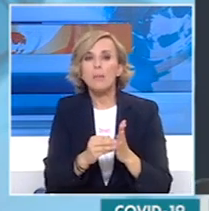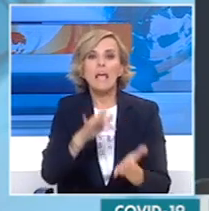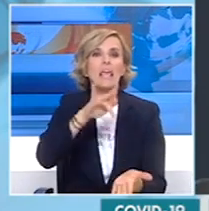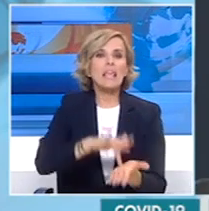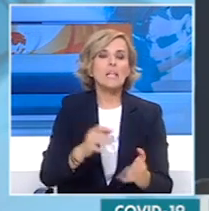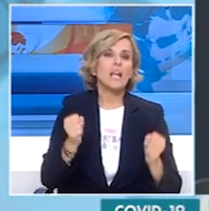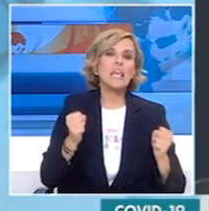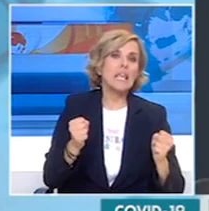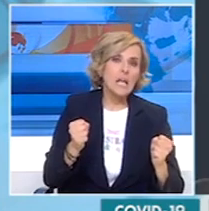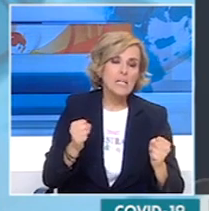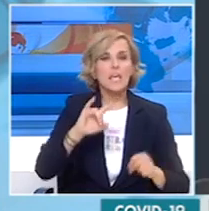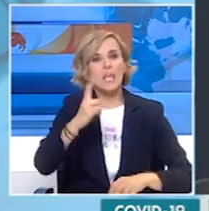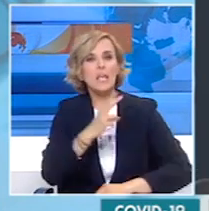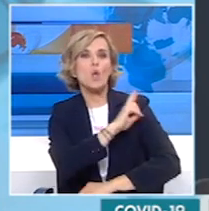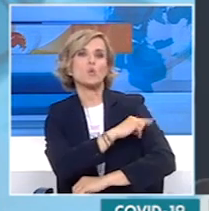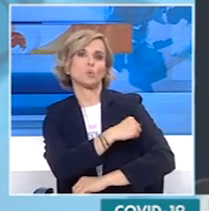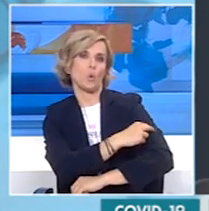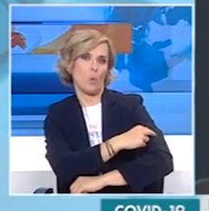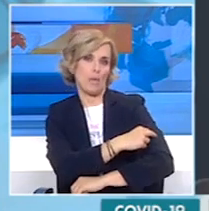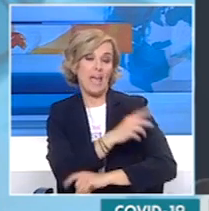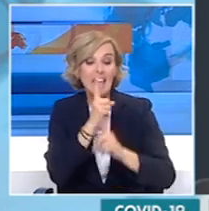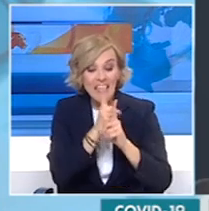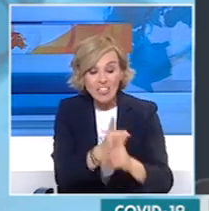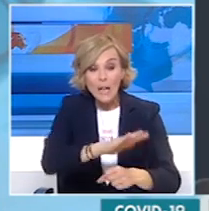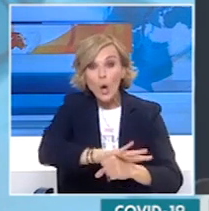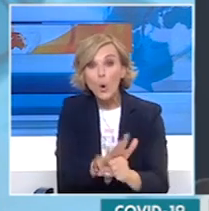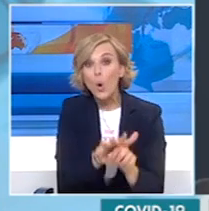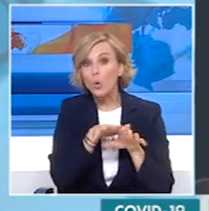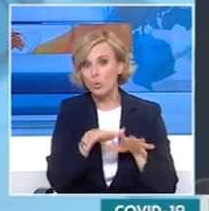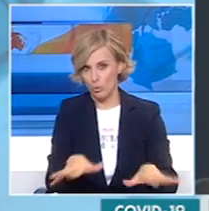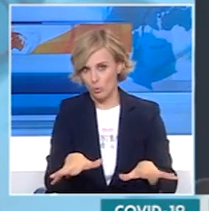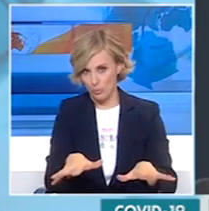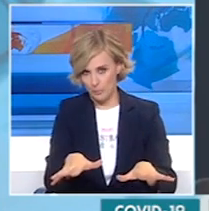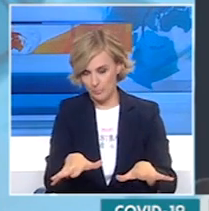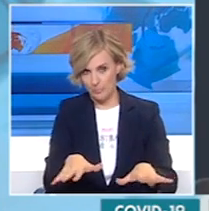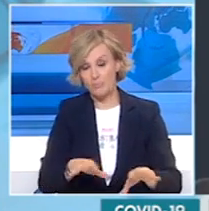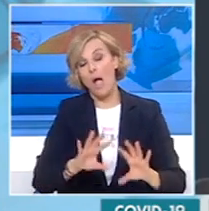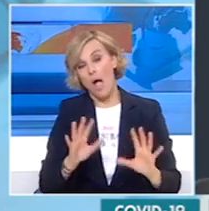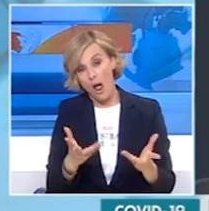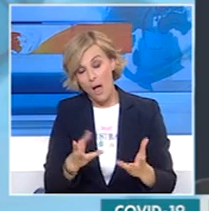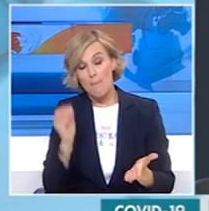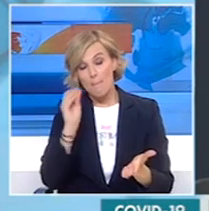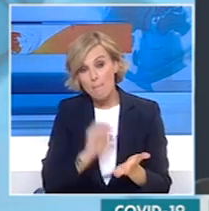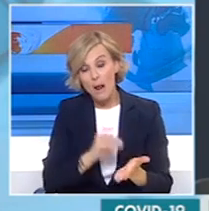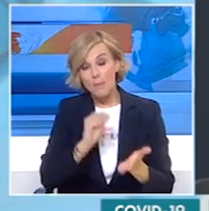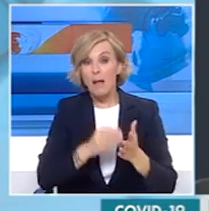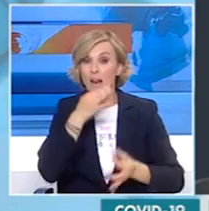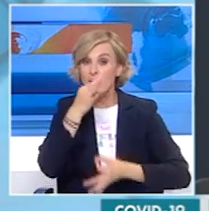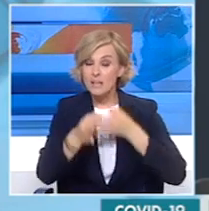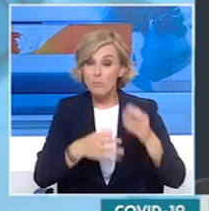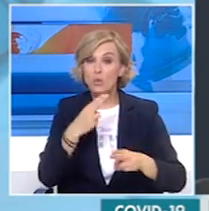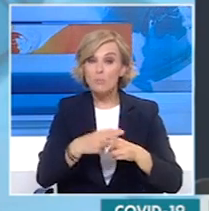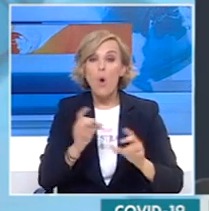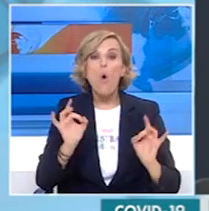κέντρα υγείας που είναι κέντρα υγείας αναφοράς για τον κορονοϊό. Σε κάθε περίπτωση, επαναλαμβάνω και το τονίζω,